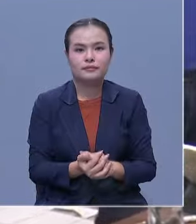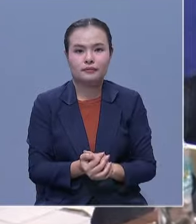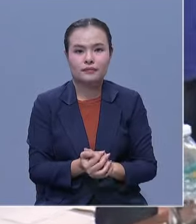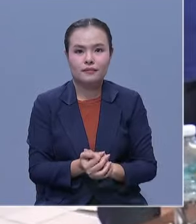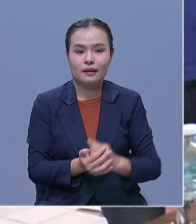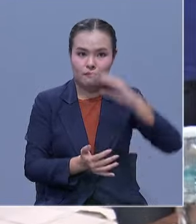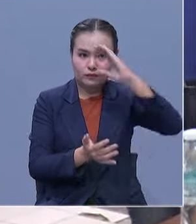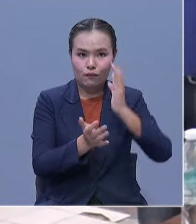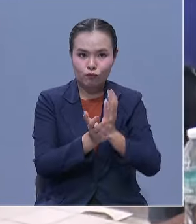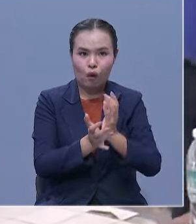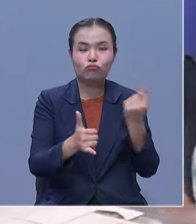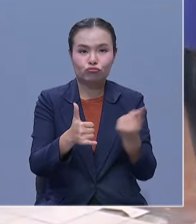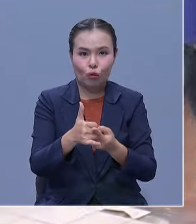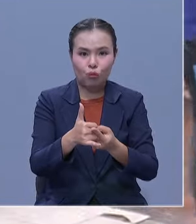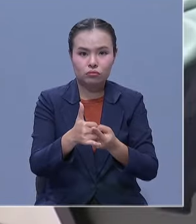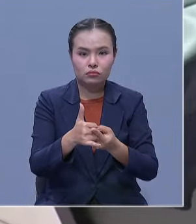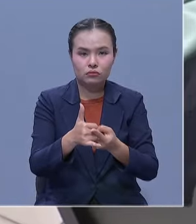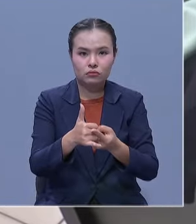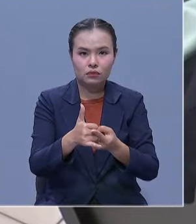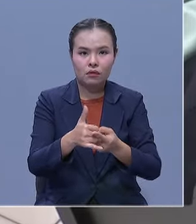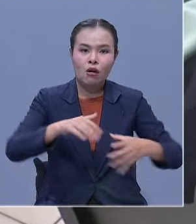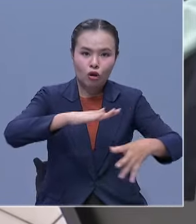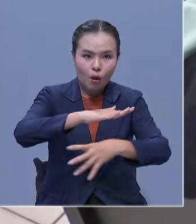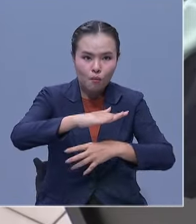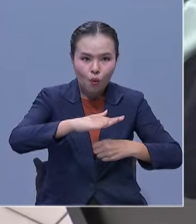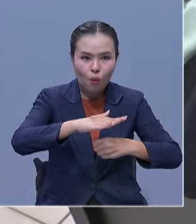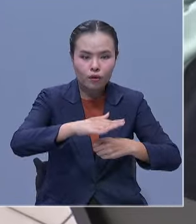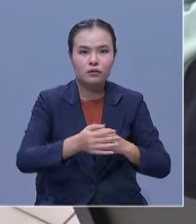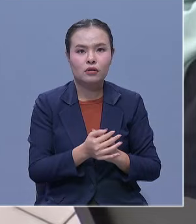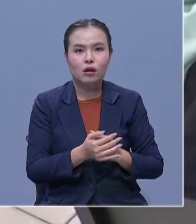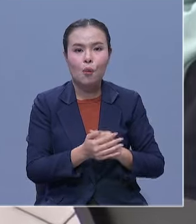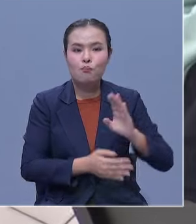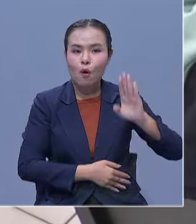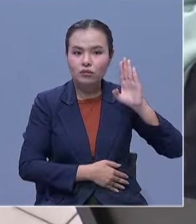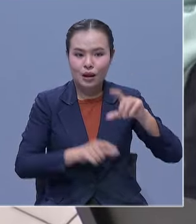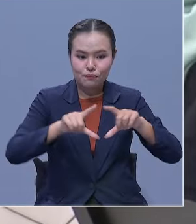ที่ทำการแจ้งข้อหานายอนุรักษ์นะครับก็คือข้อหาลักทรัพย์ที่เป็นของนายจ้างใช้